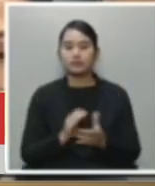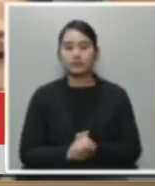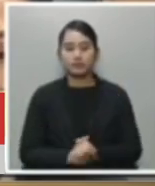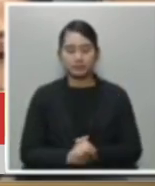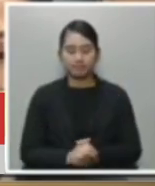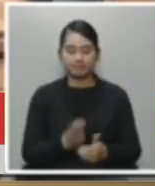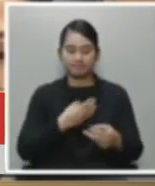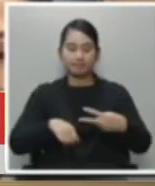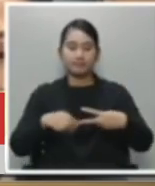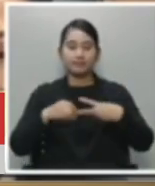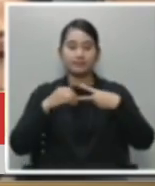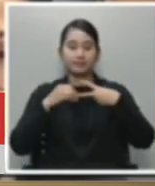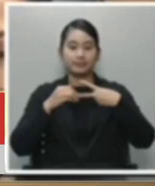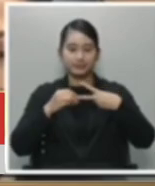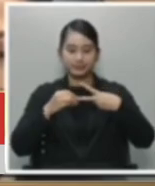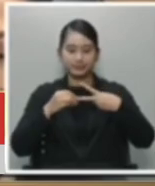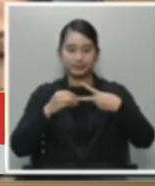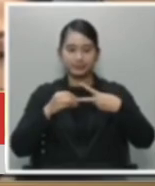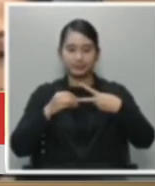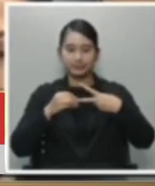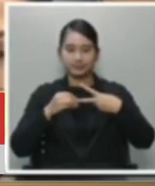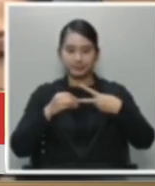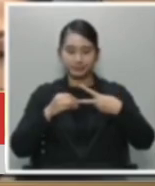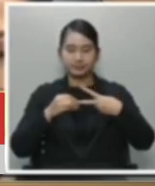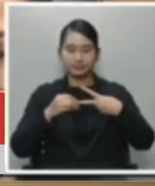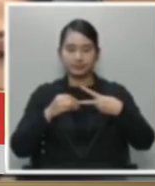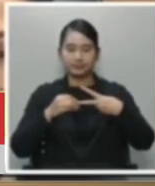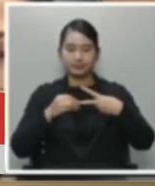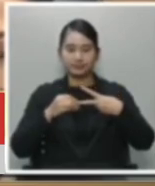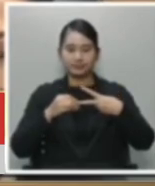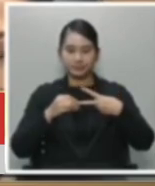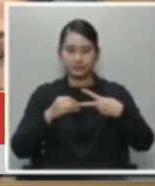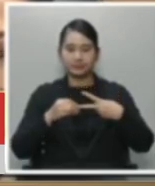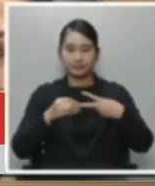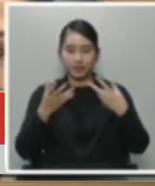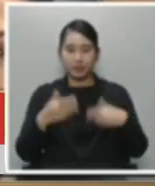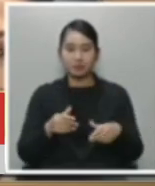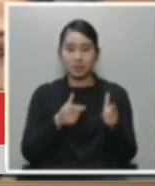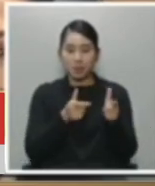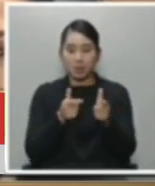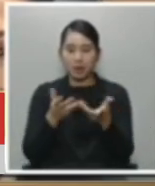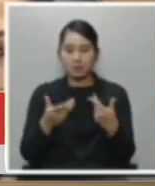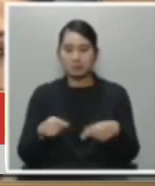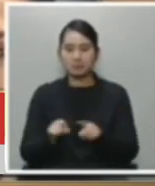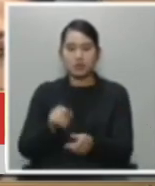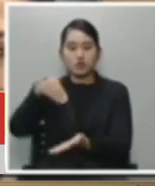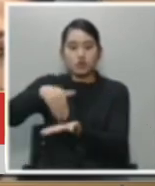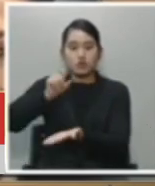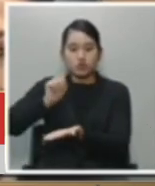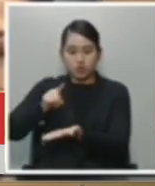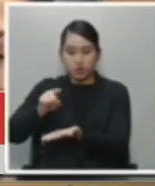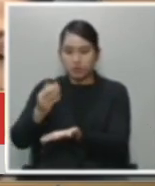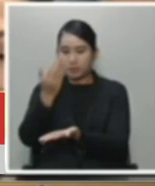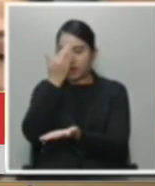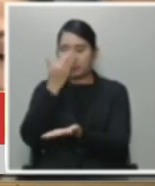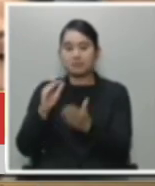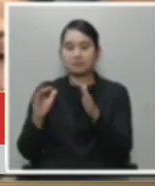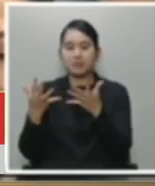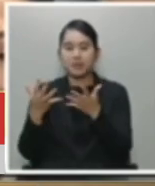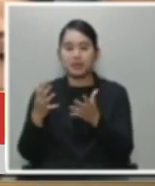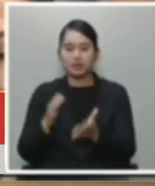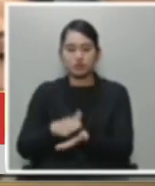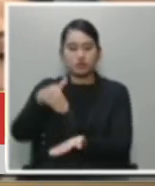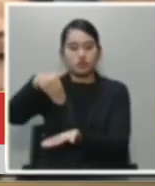อันที่สองหลังจากเกิดเหตุไม่มีการจัดตั้งศูนย์อำนวยการเฉพาะกิจขึ้นมาเพื่อเผชิญเหตุแต่อย่าง